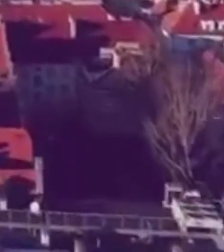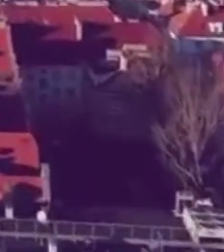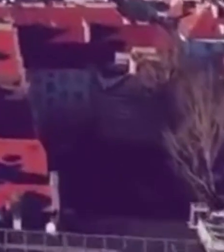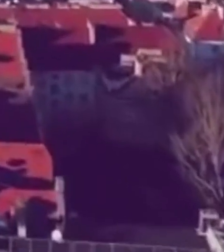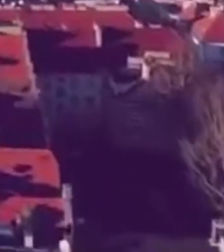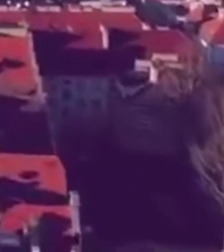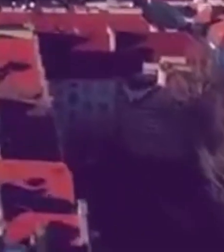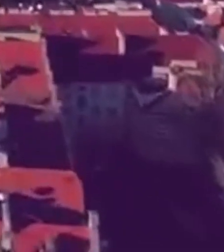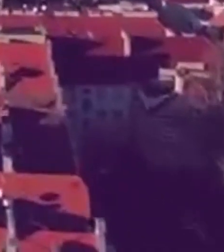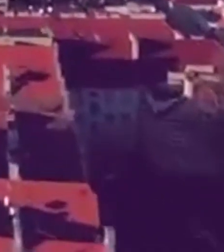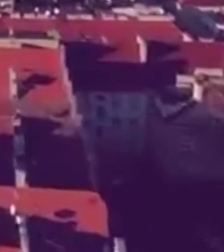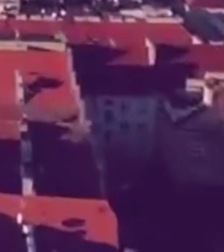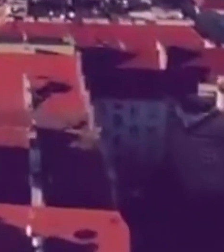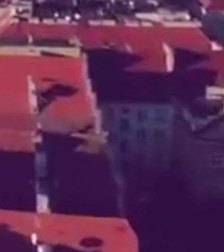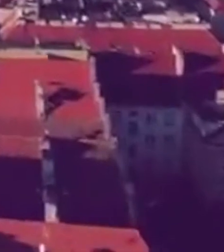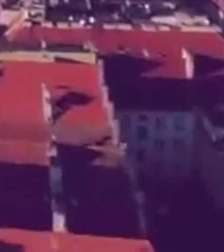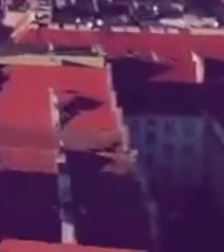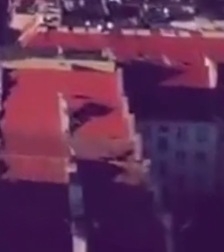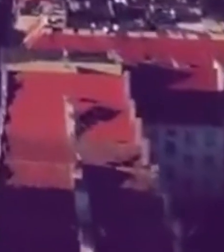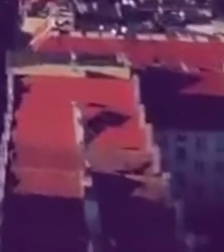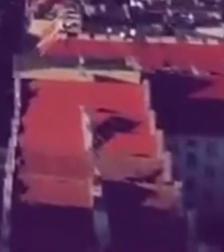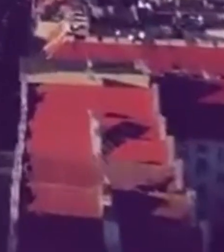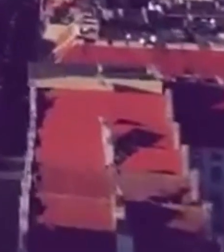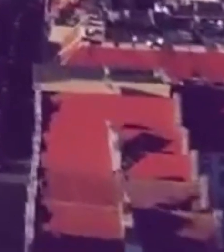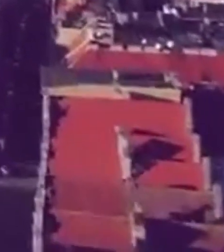cześć cześć